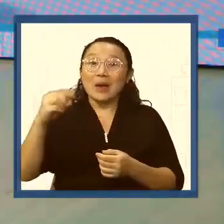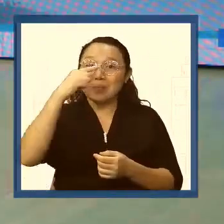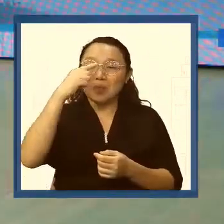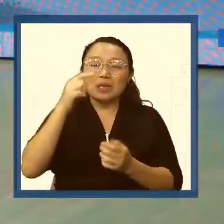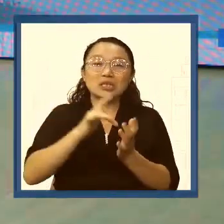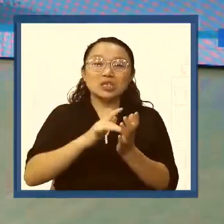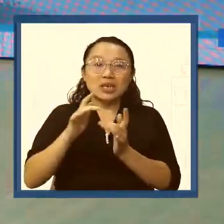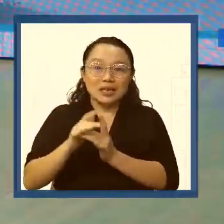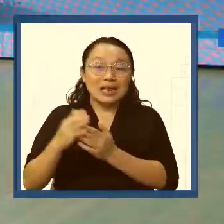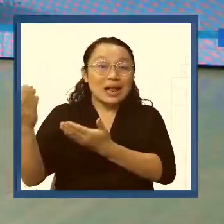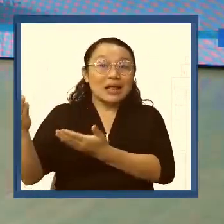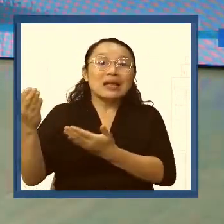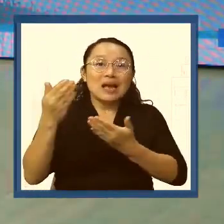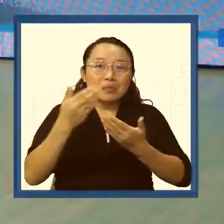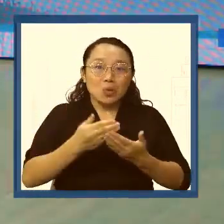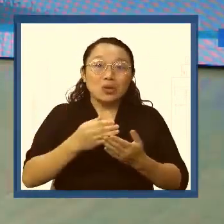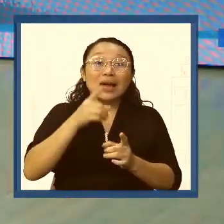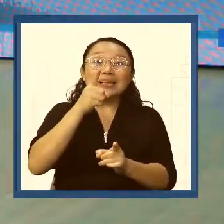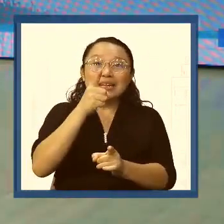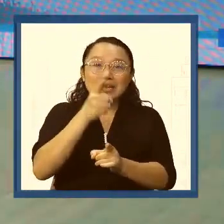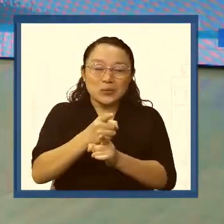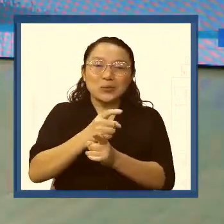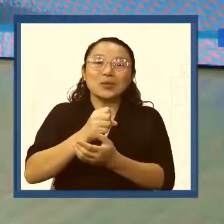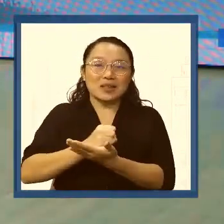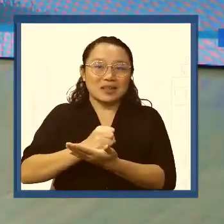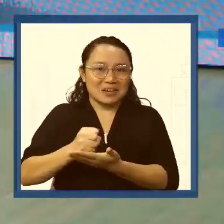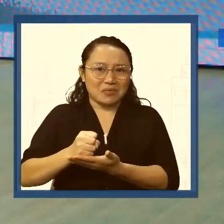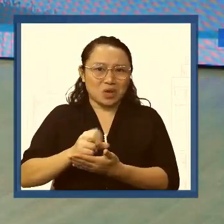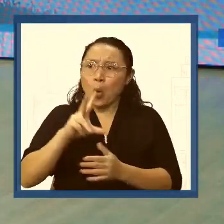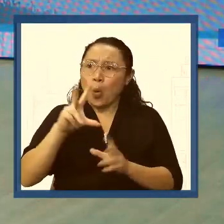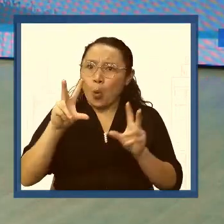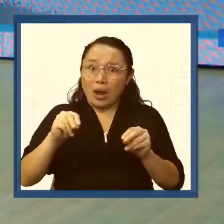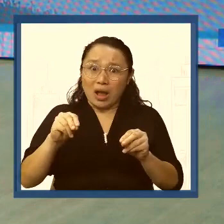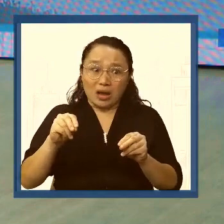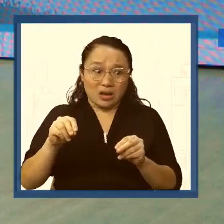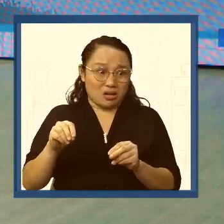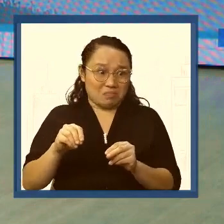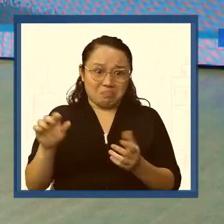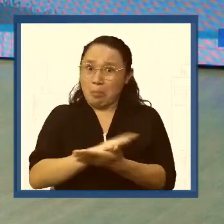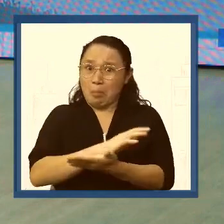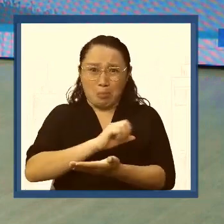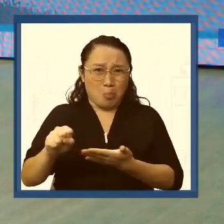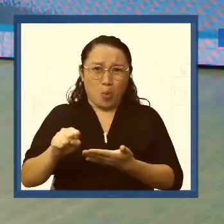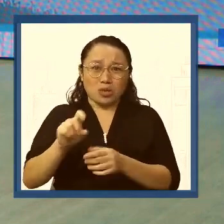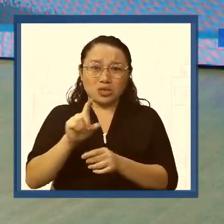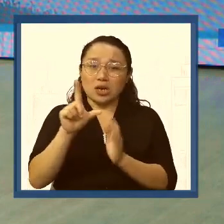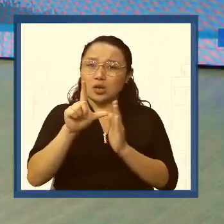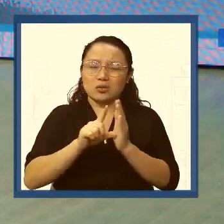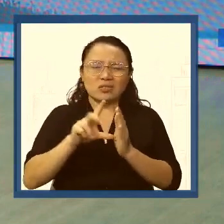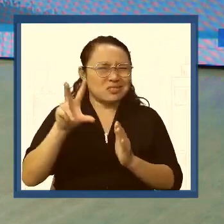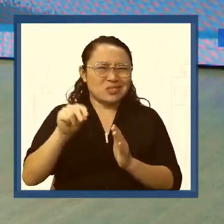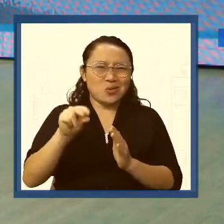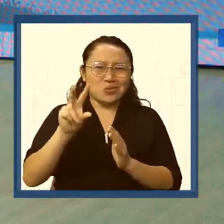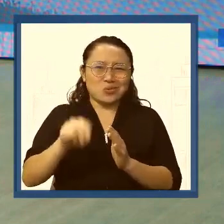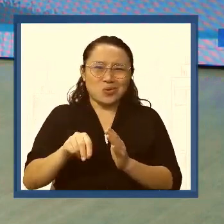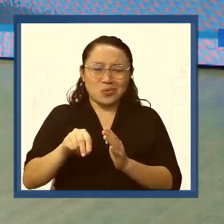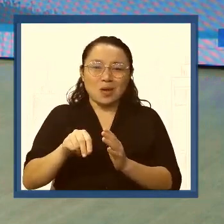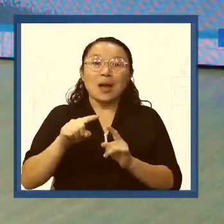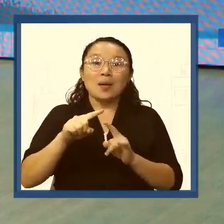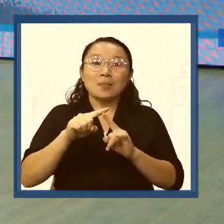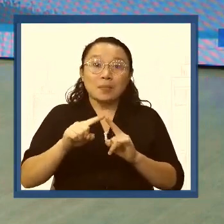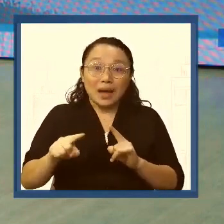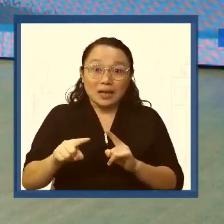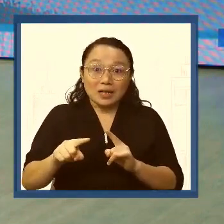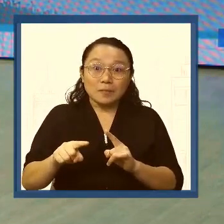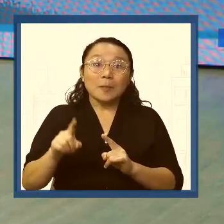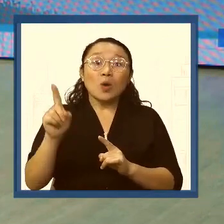So di na pasabot nga nawala ang kasuguan. Naa gihapon kay si Kristo mao ang sentro sa kasuguan. Apan unsa